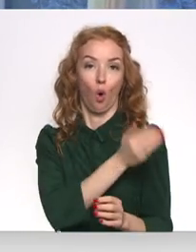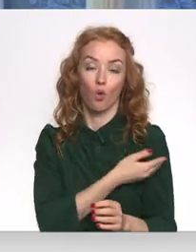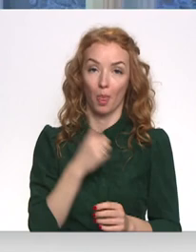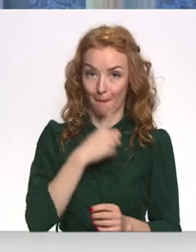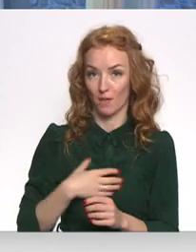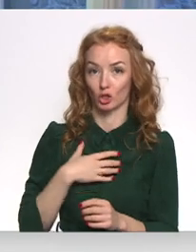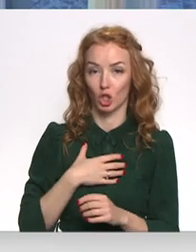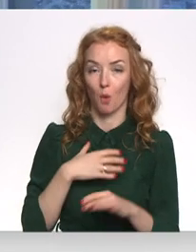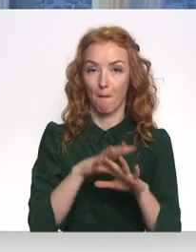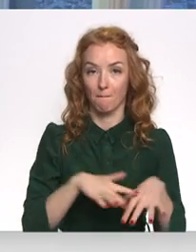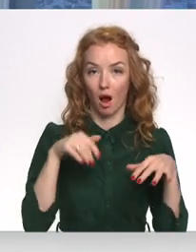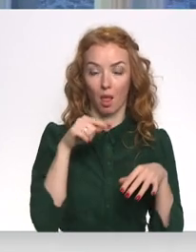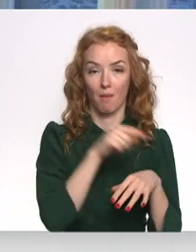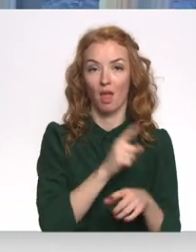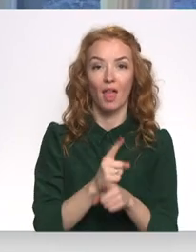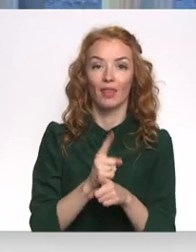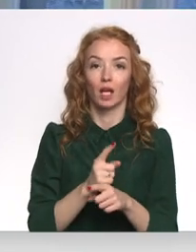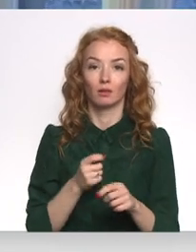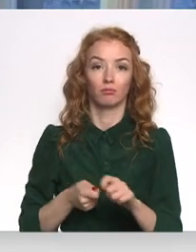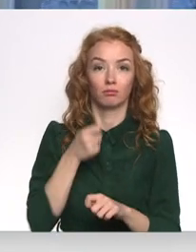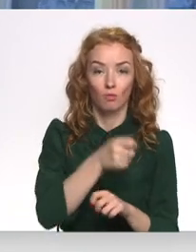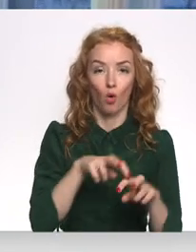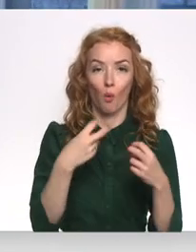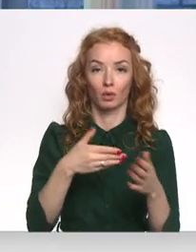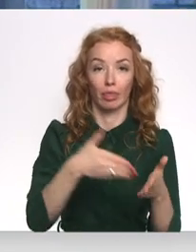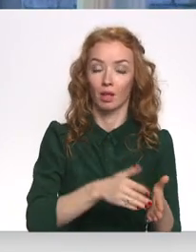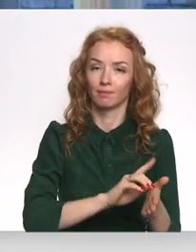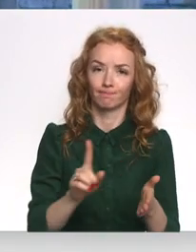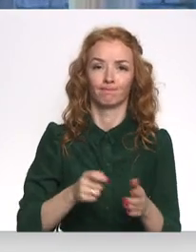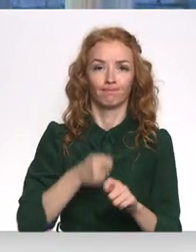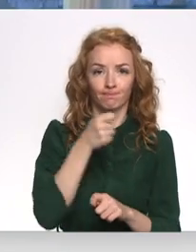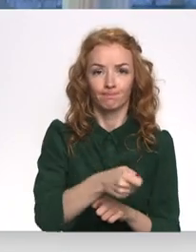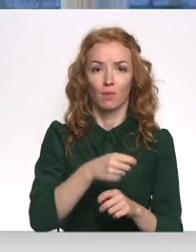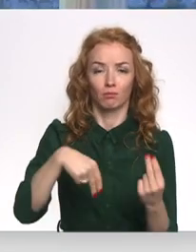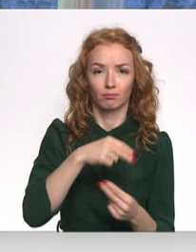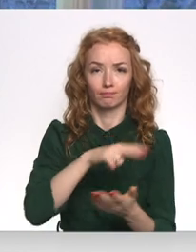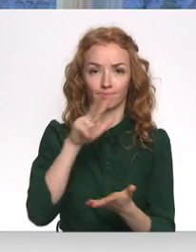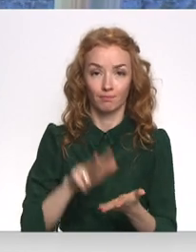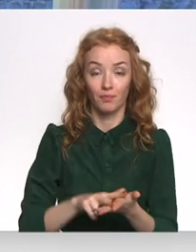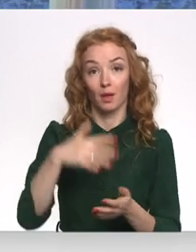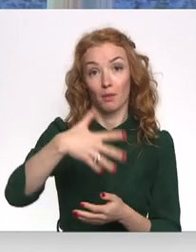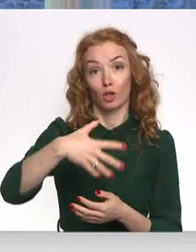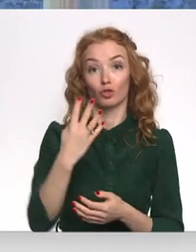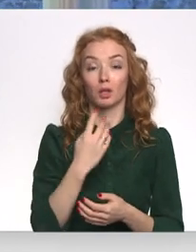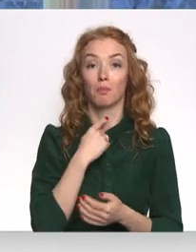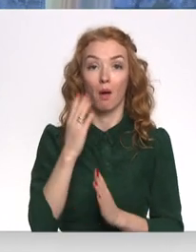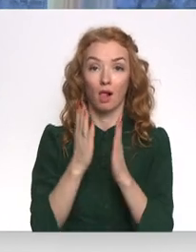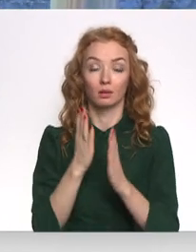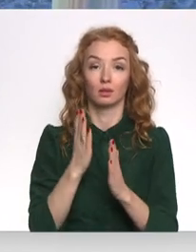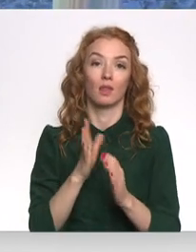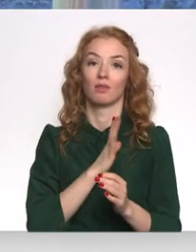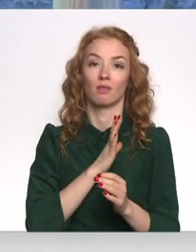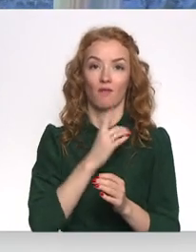nāk, nevis tas iestrēgst komisijās vai kur ātri efektīvi var pieņemt šos lēmumus. Ar 54 balsīm, tad neviens nevar braukt